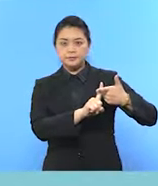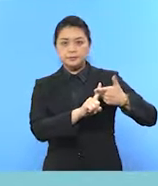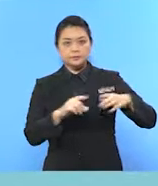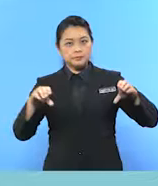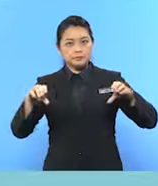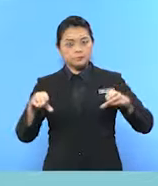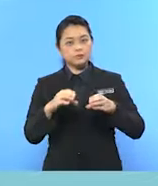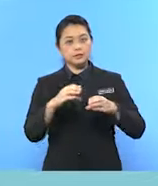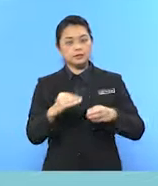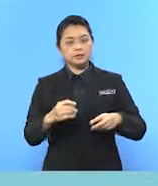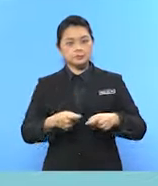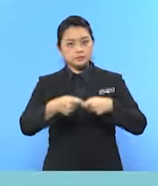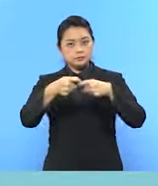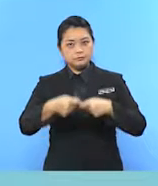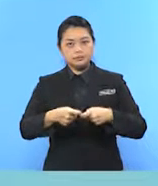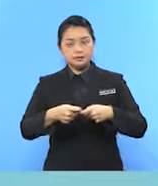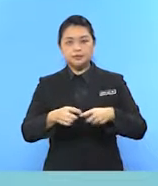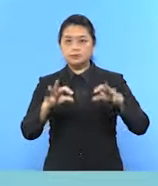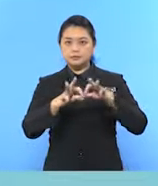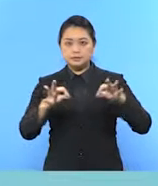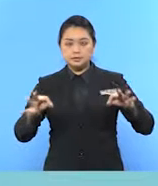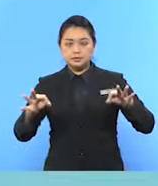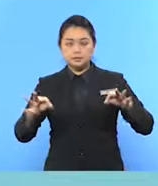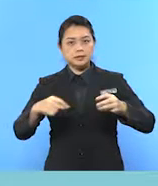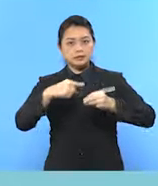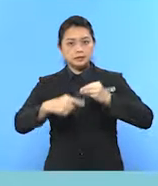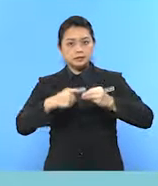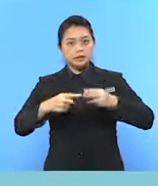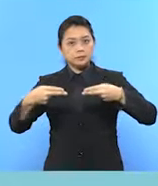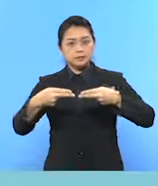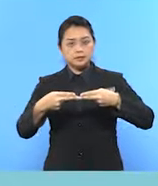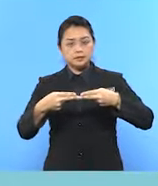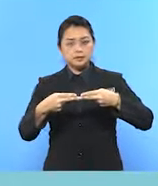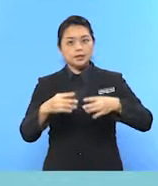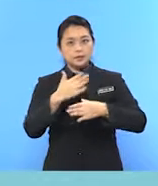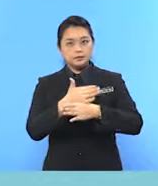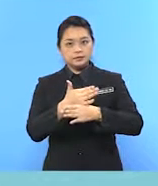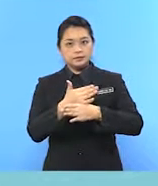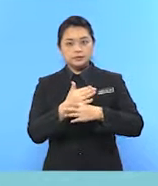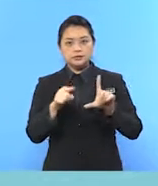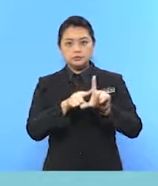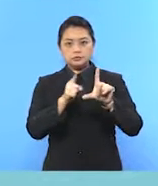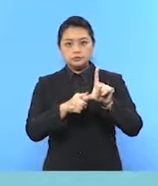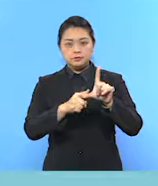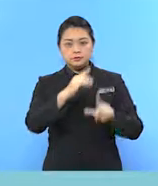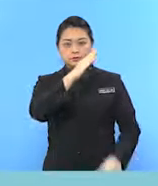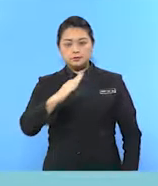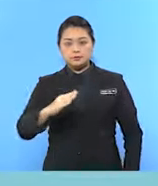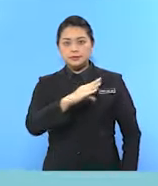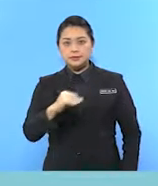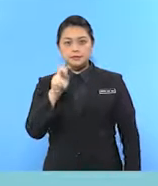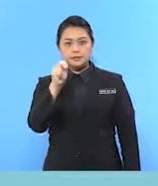5.1.2 membuat dan menentusahkan konjektur tentang hubungan antara sudut tirus dan